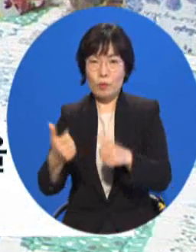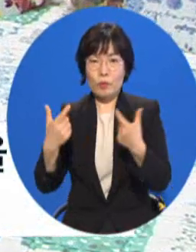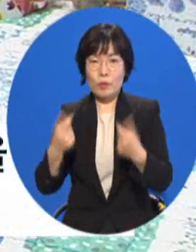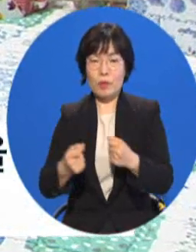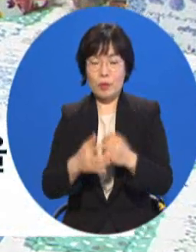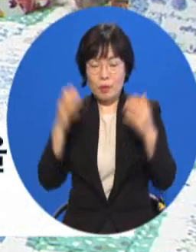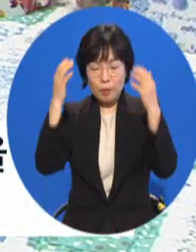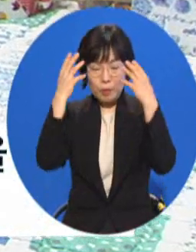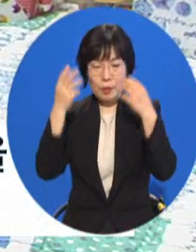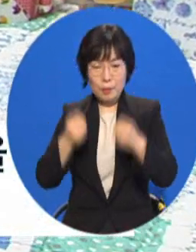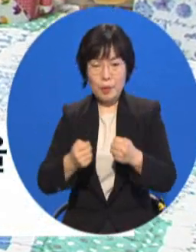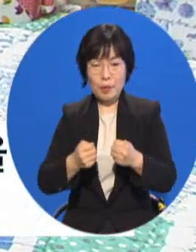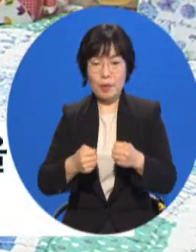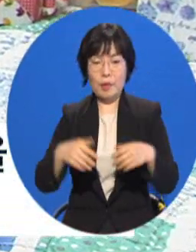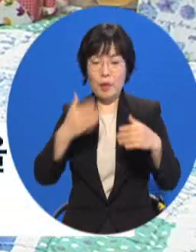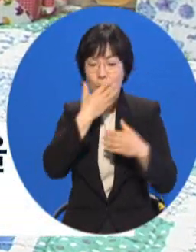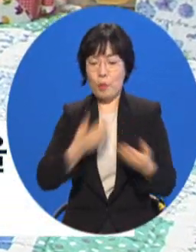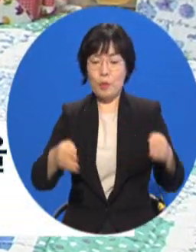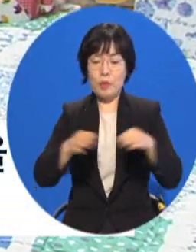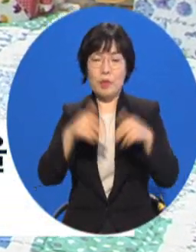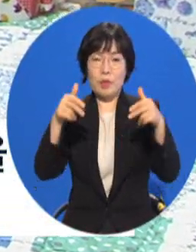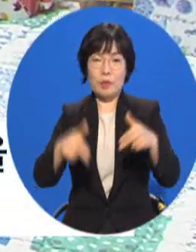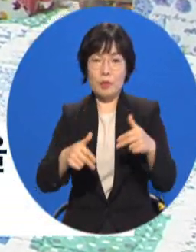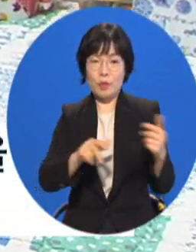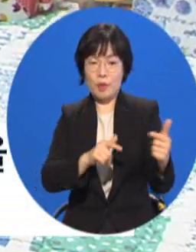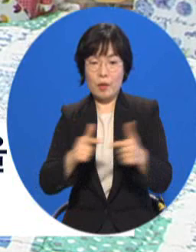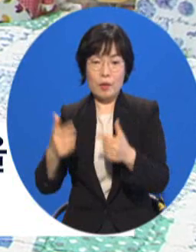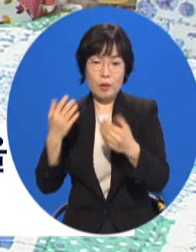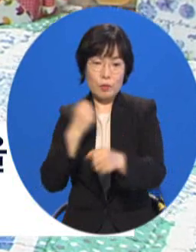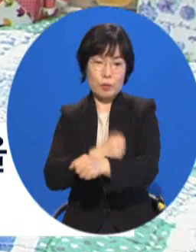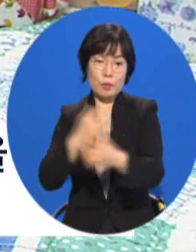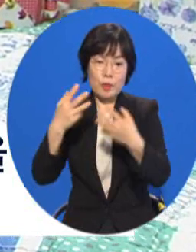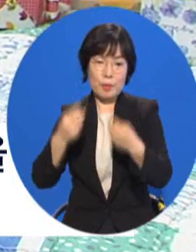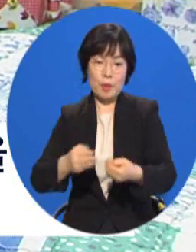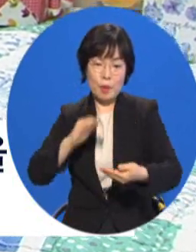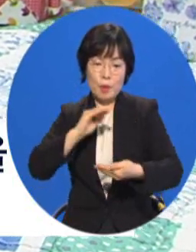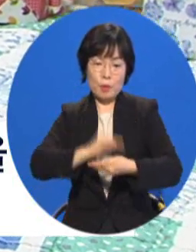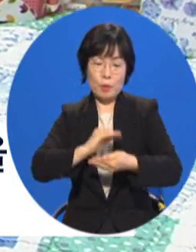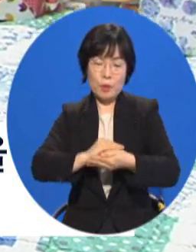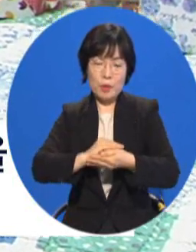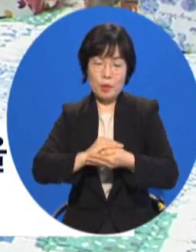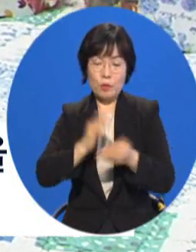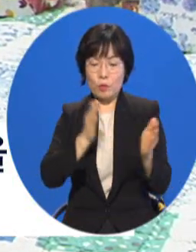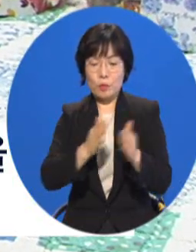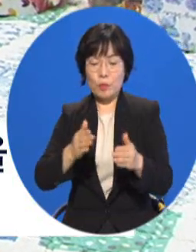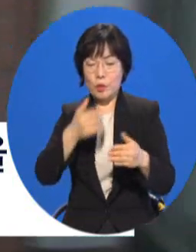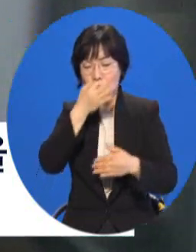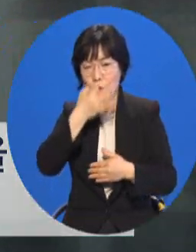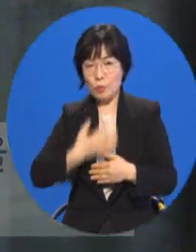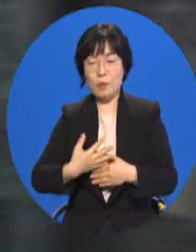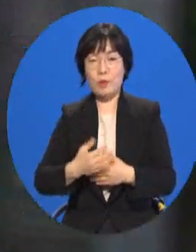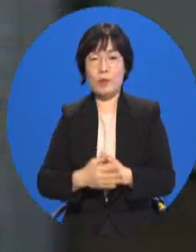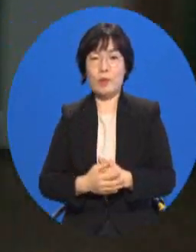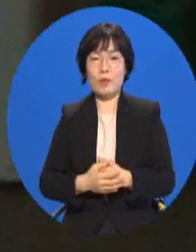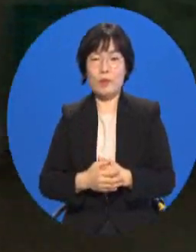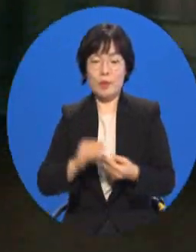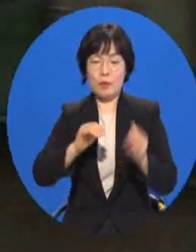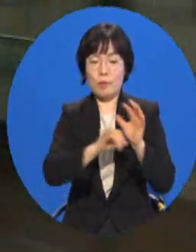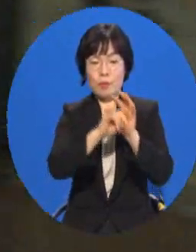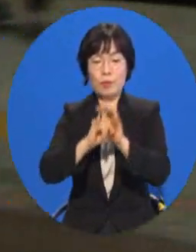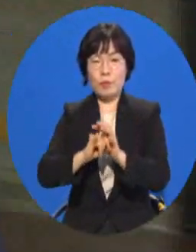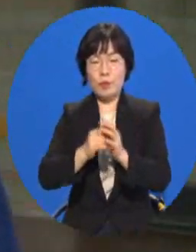고생 진짜 많아요. 복지관 직원들이나 모두 날마다 그 도시락에서 싼다는 게 보통 일이 아니에요. 코로나